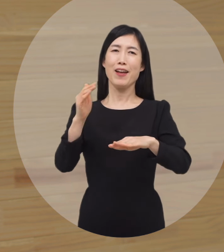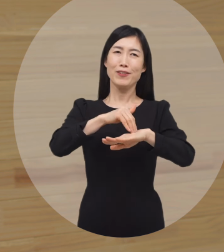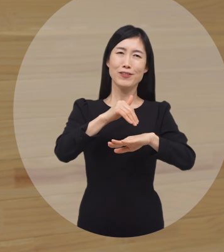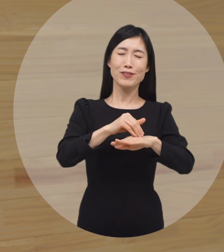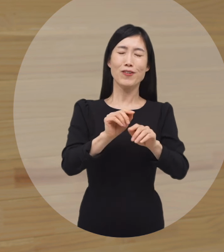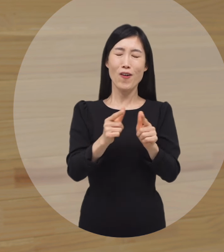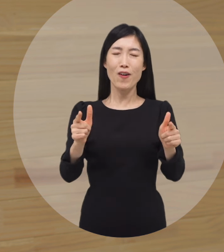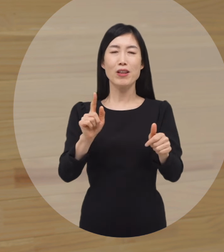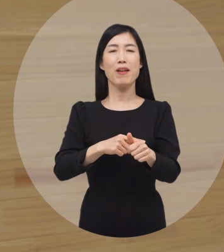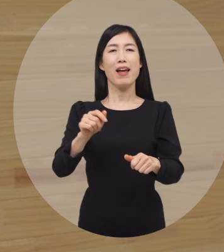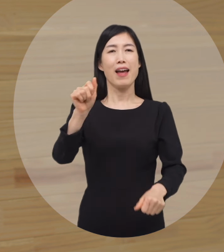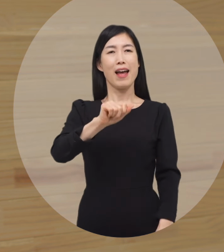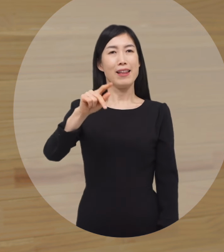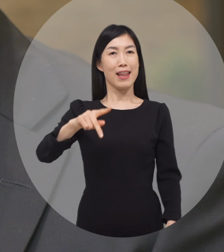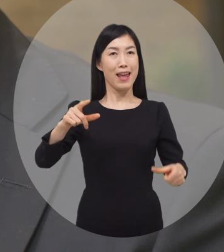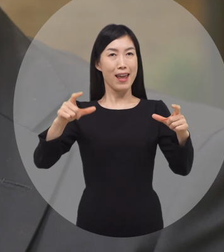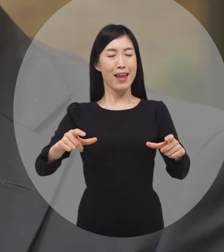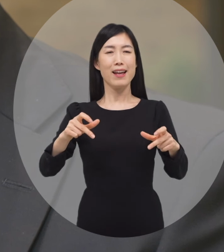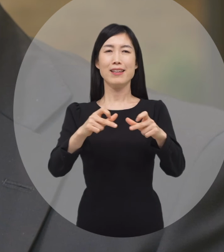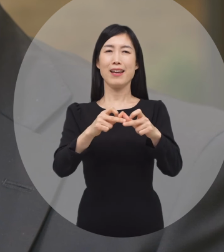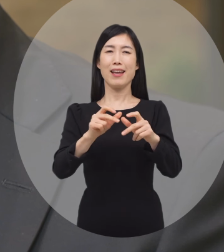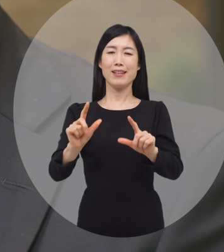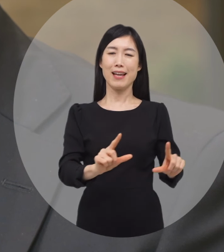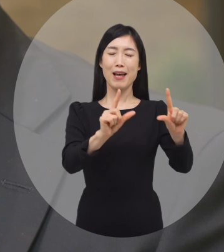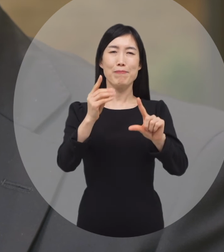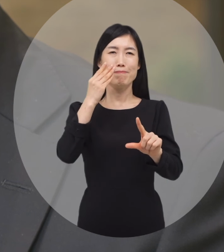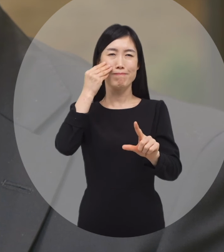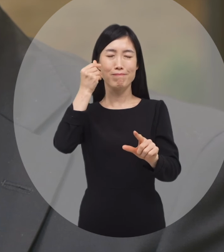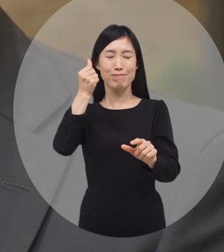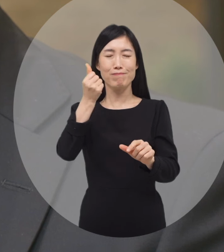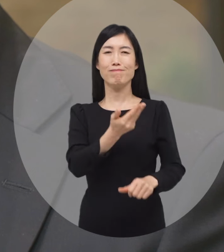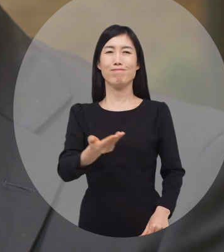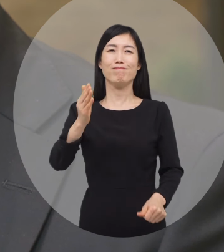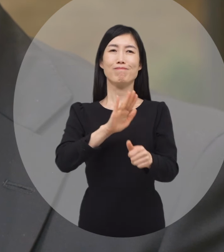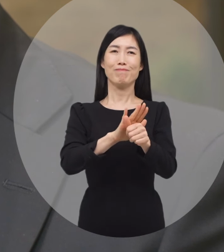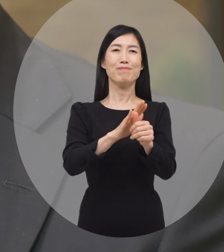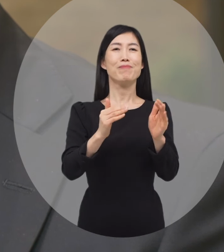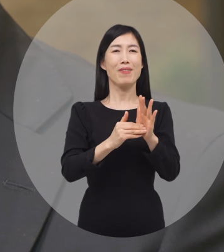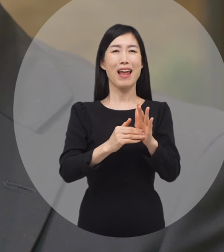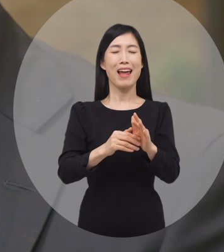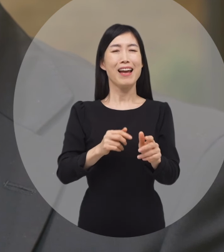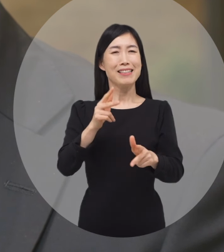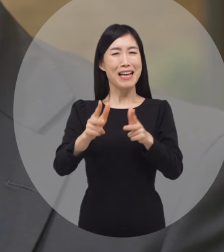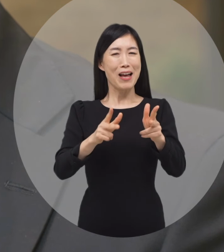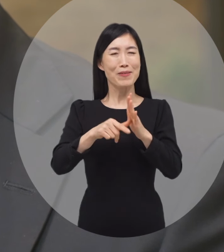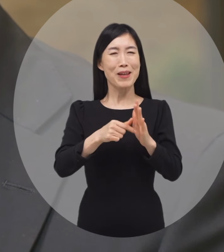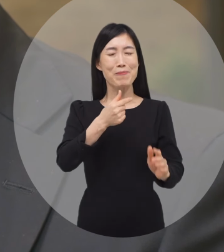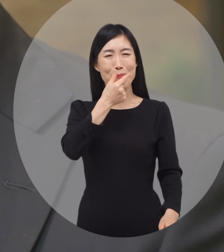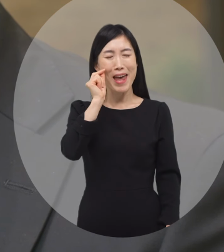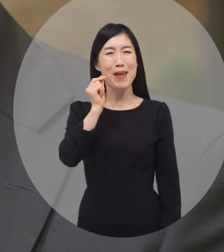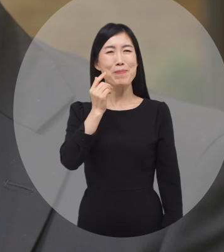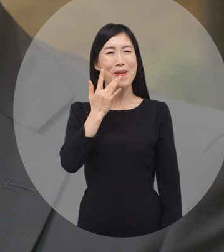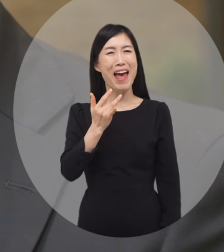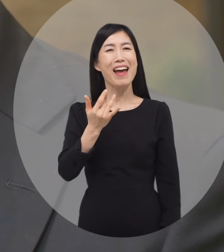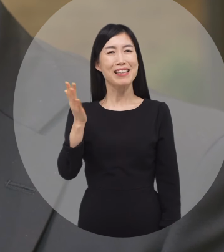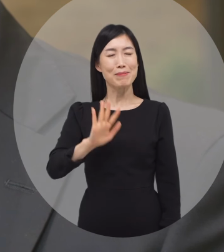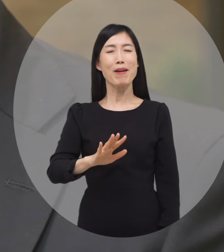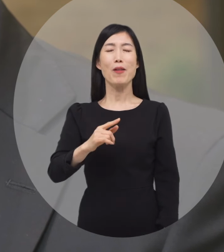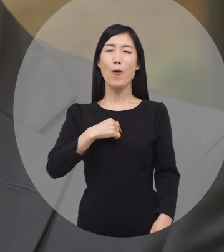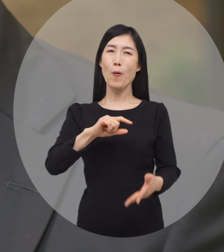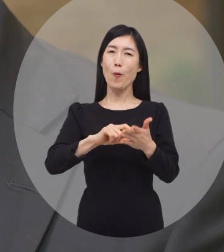향상을 위해서 추진해 왔습니다. 그간 사업을 추진하면서 다소 아쉽고 또 개선할 사항도 있지만 나름 성공적으로 저희가